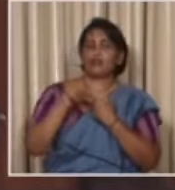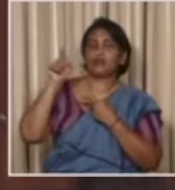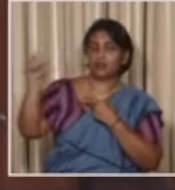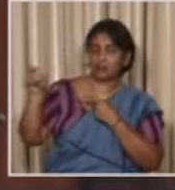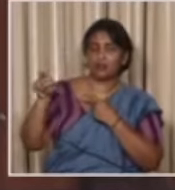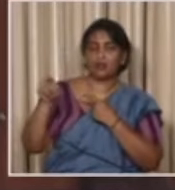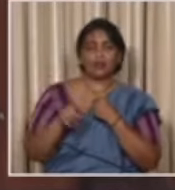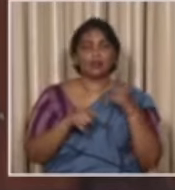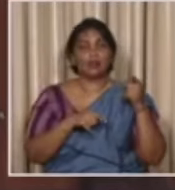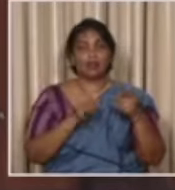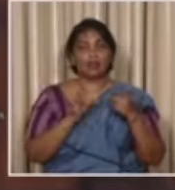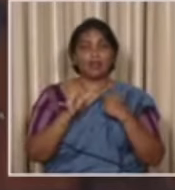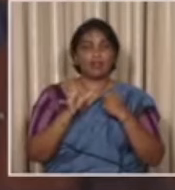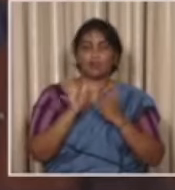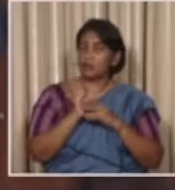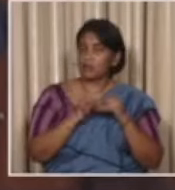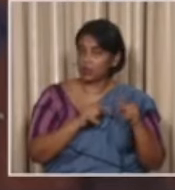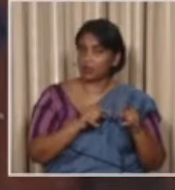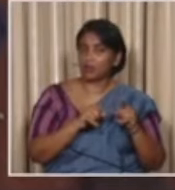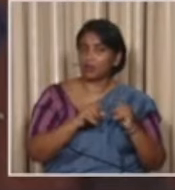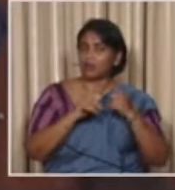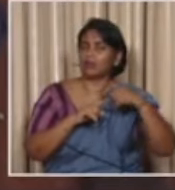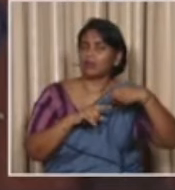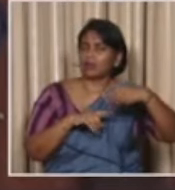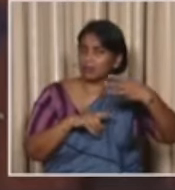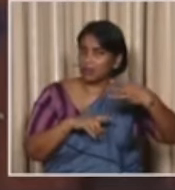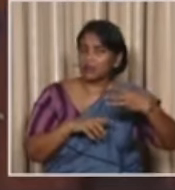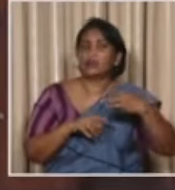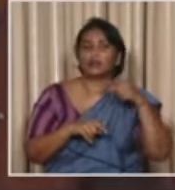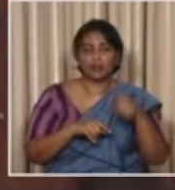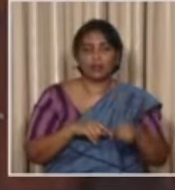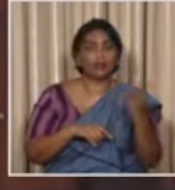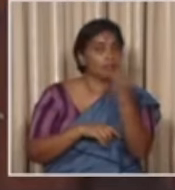එතකොට අසාද් මෞලානා මෙතන සම්බන්ධයි. ඊට පස්සේ දවස් කීපයකට පස්සේ